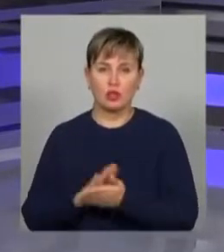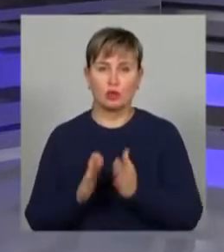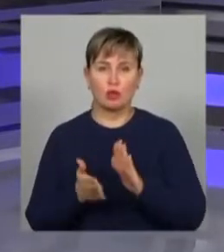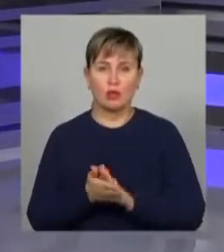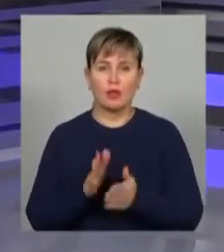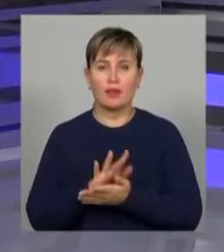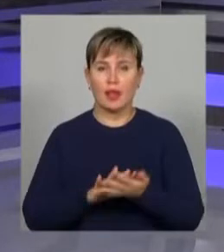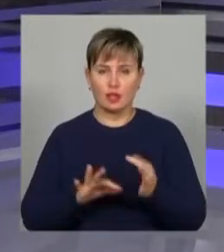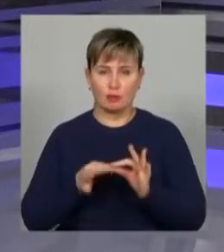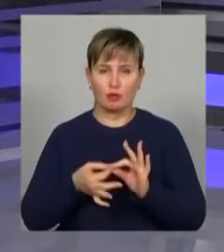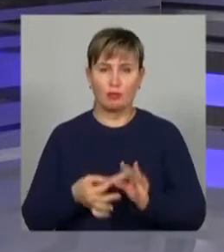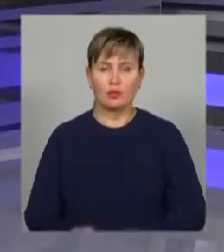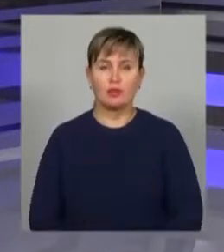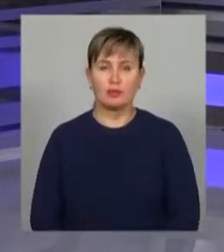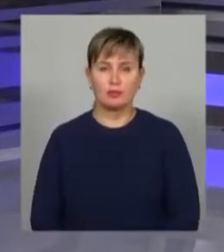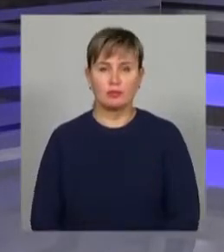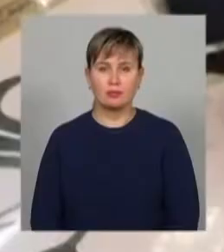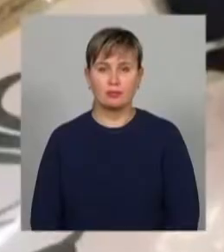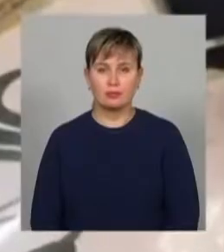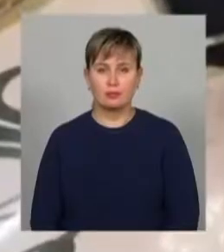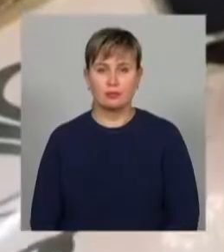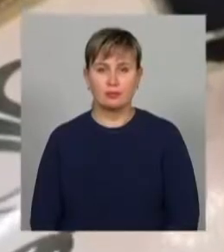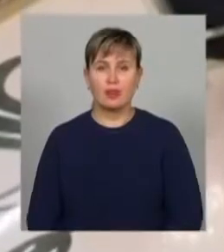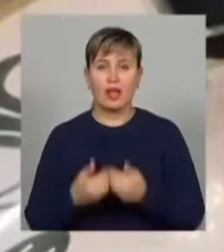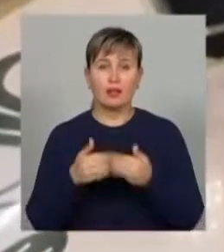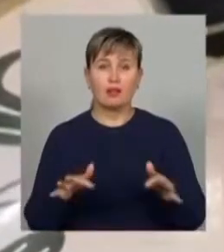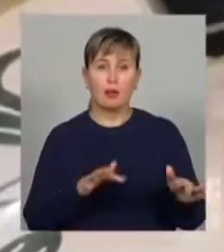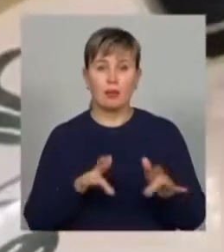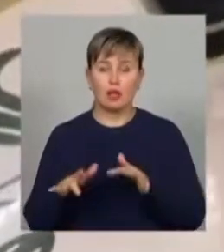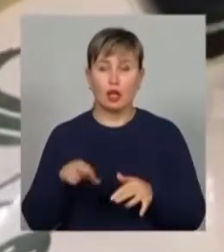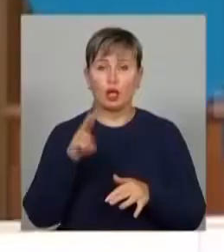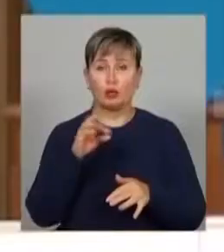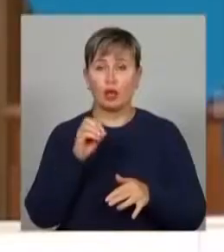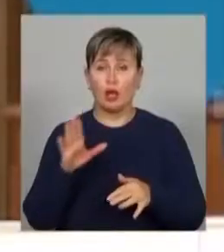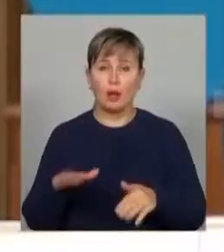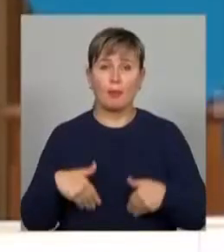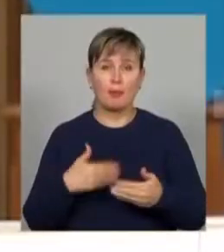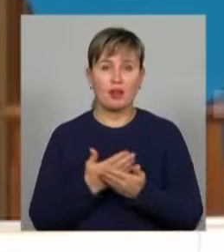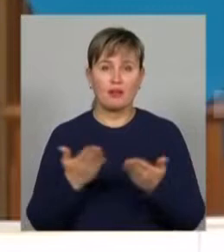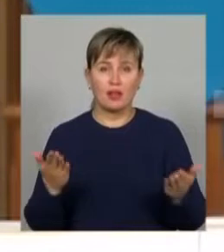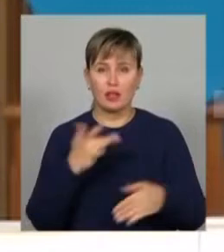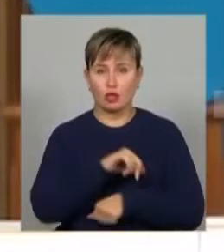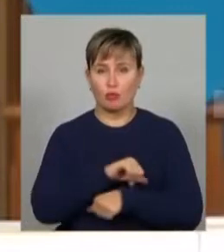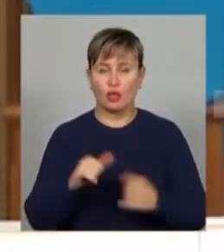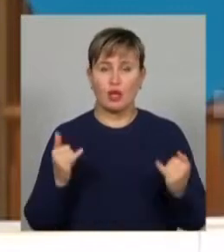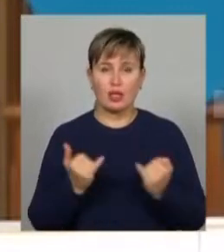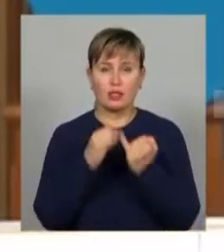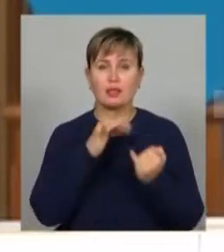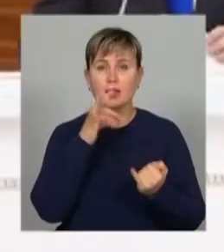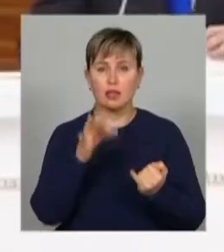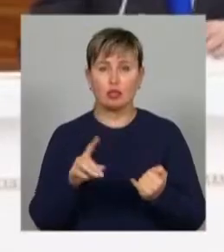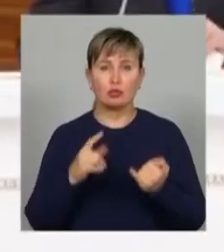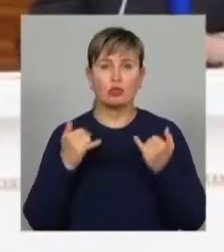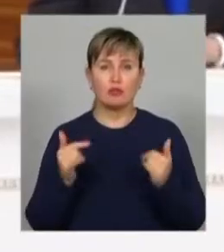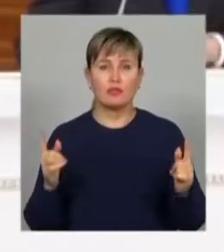Дамир Анитов продолжит тему. Открывая мероприятие, Касым-Жомарт Токаев поприветствовал зарубежных гостей и отметил, что